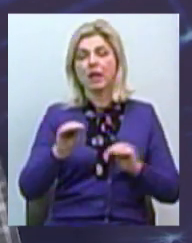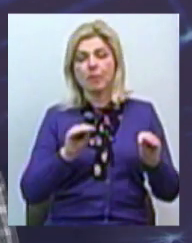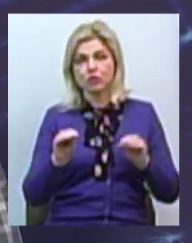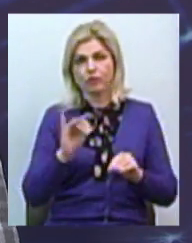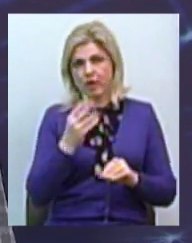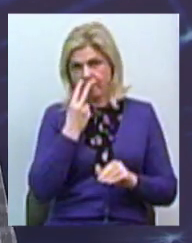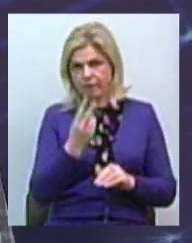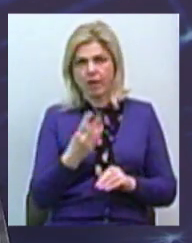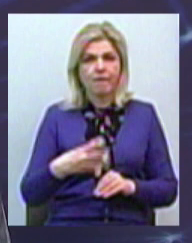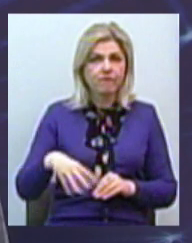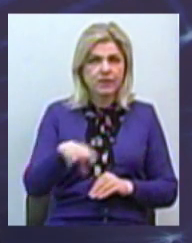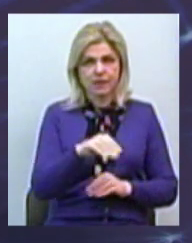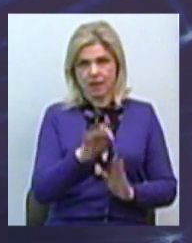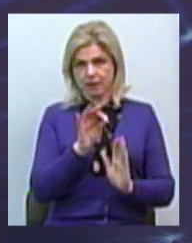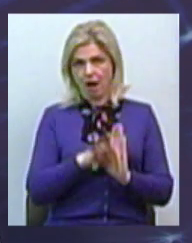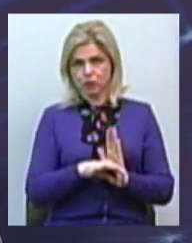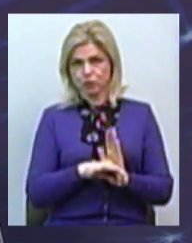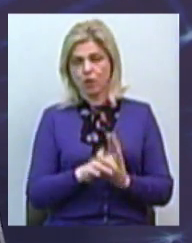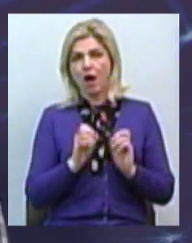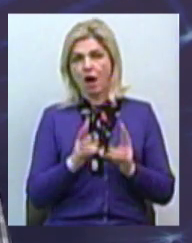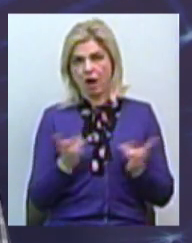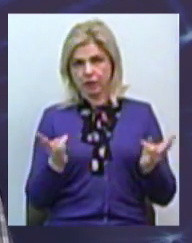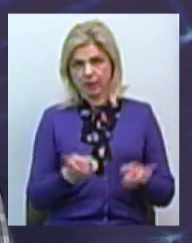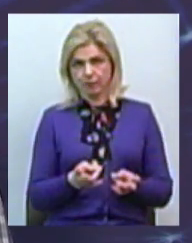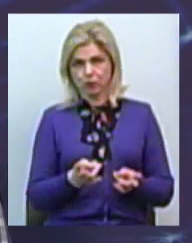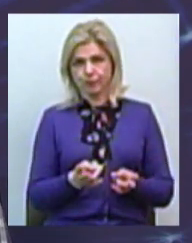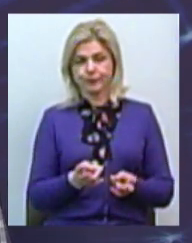бачити взагалі все одразу, як нам потрібно. І